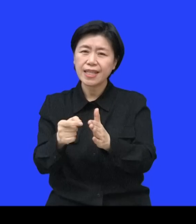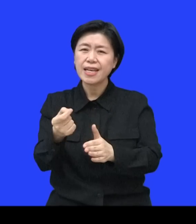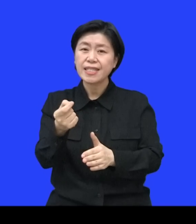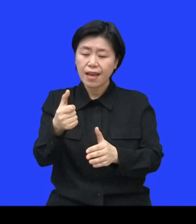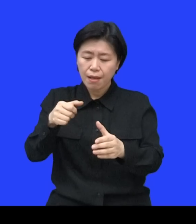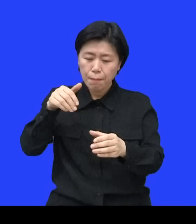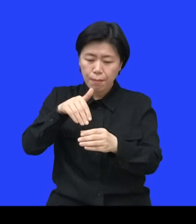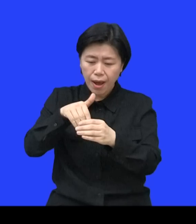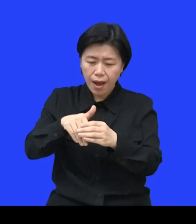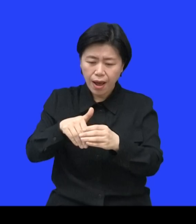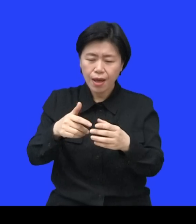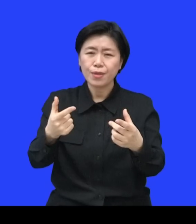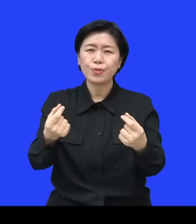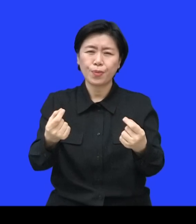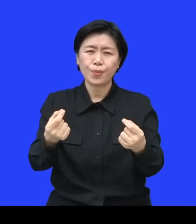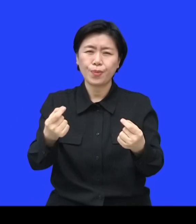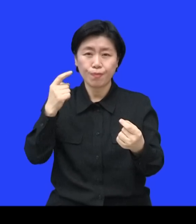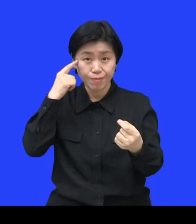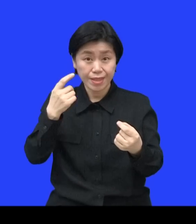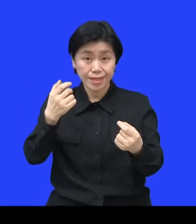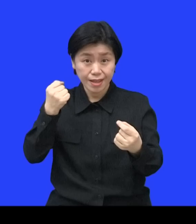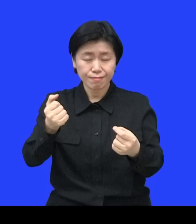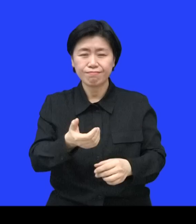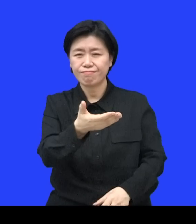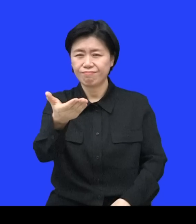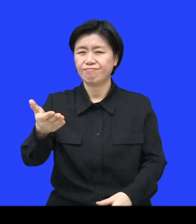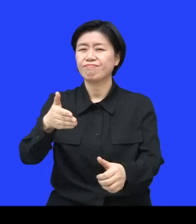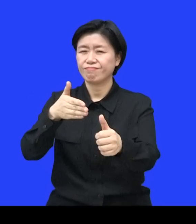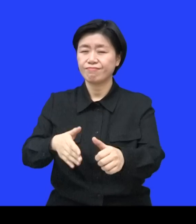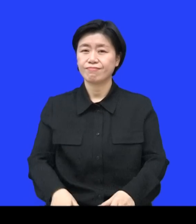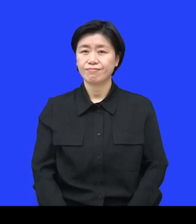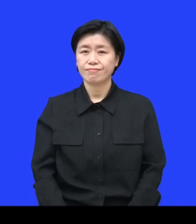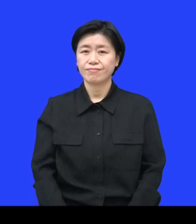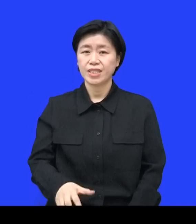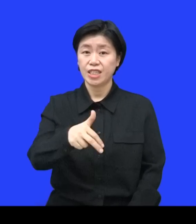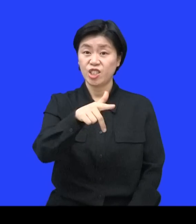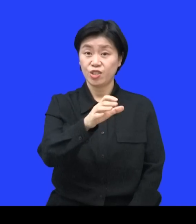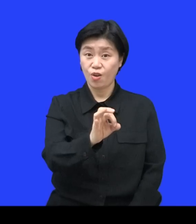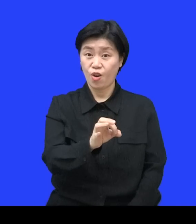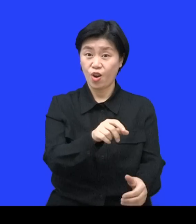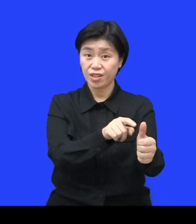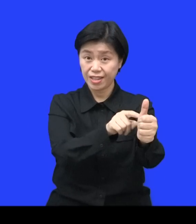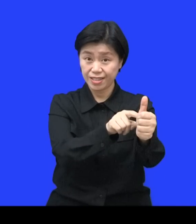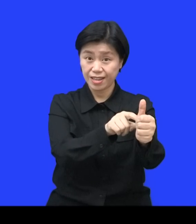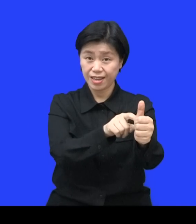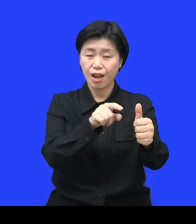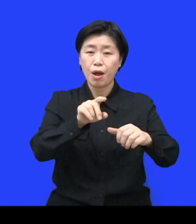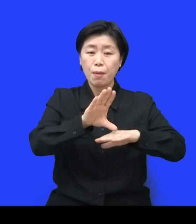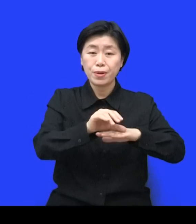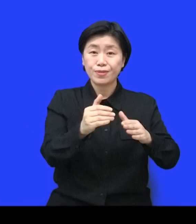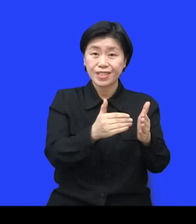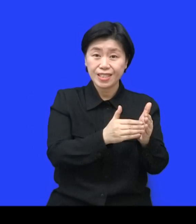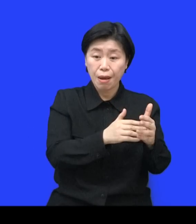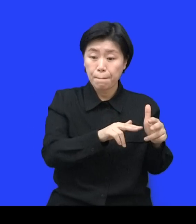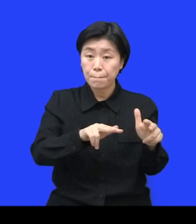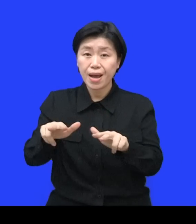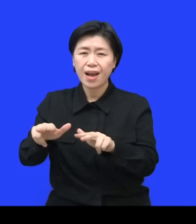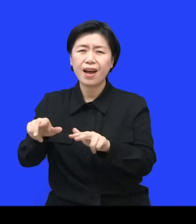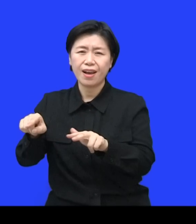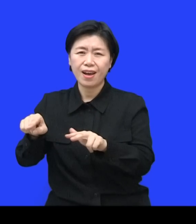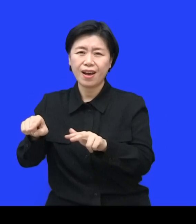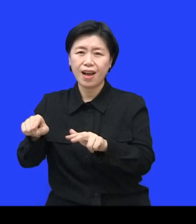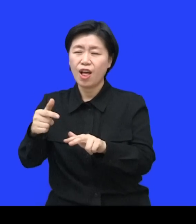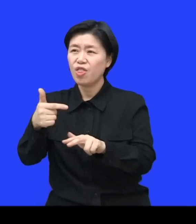꼭 같이 기억하시고 또 했으면 좋겠다. 항상 우리 범규 형제도 이거 마치면 바로 또 행사가 있고 있는데 결단